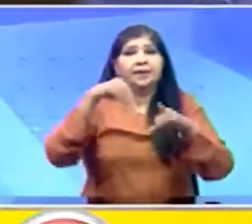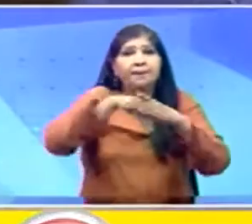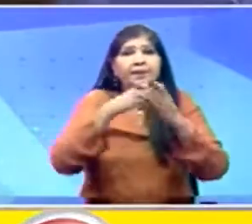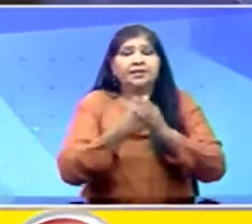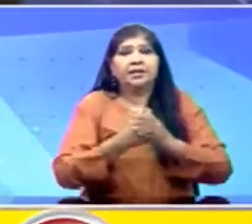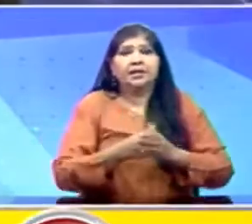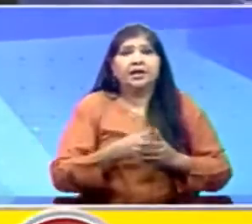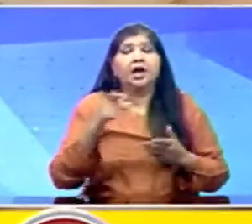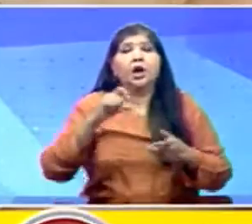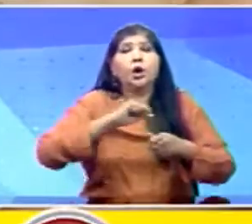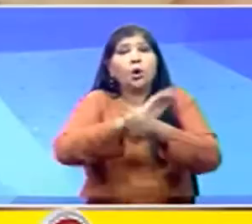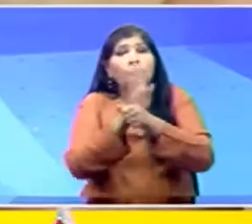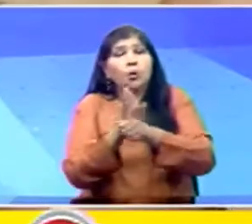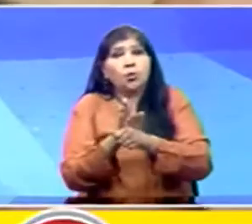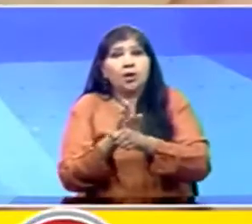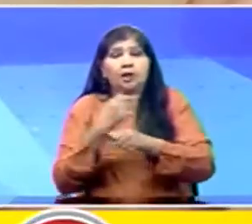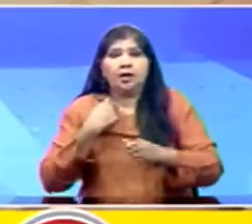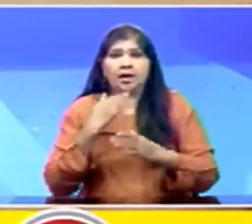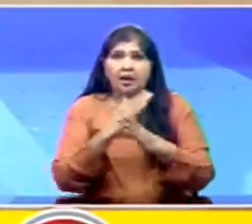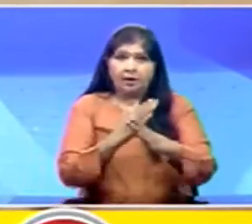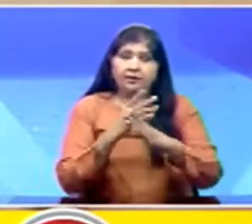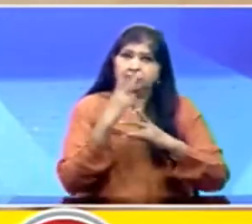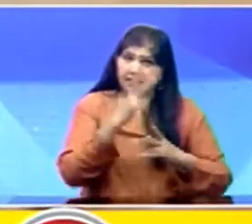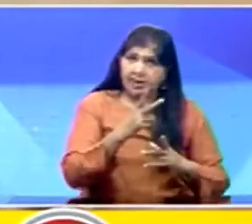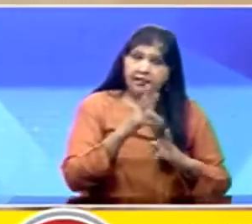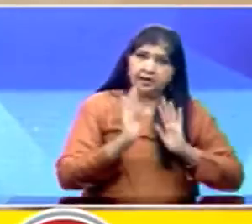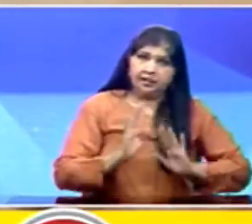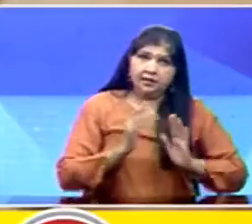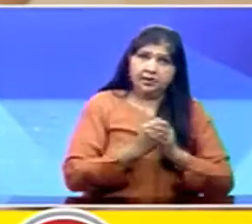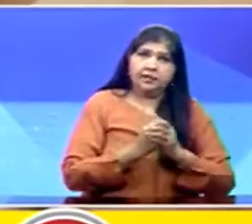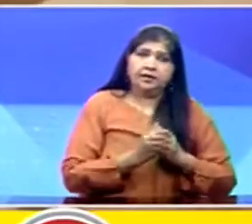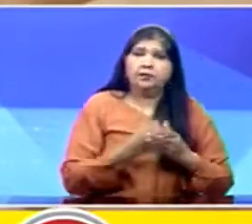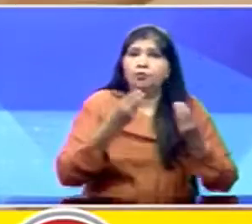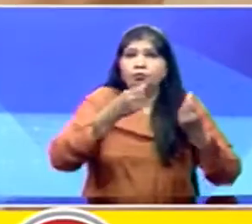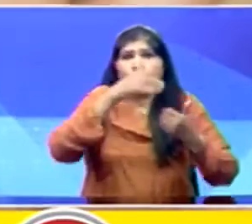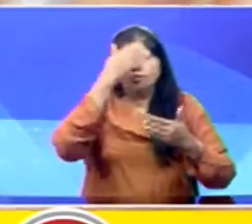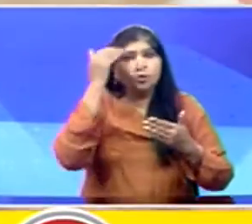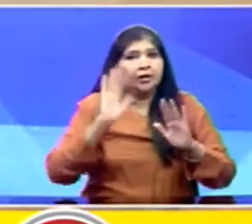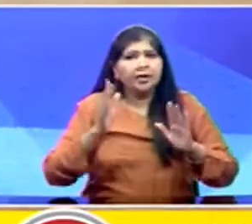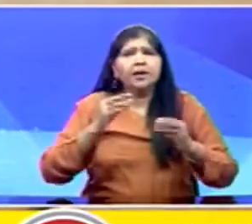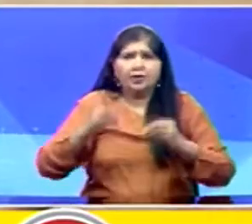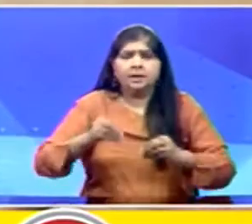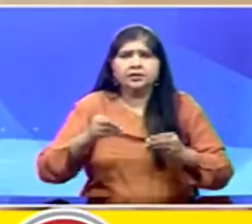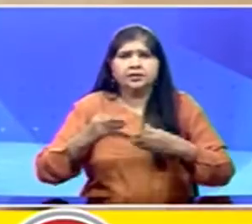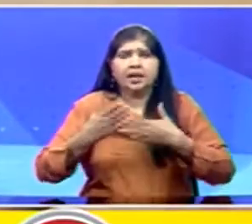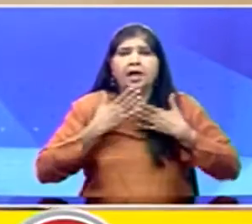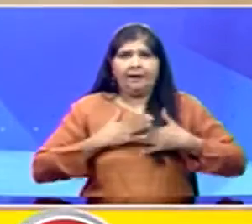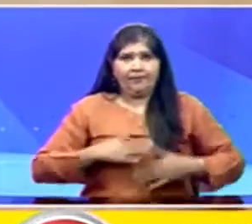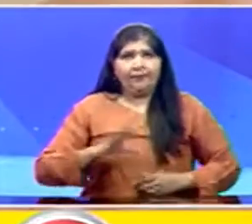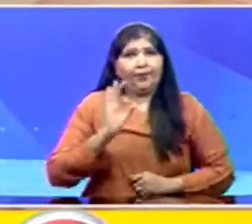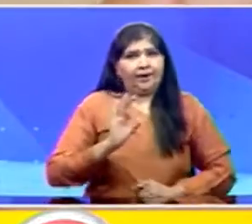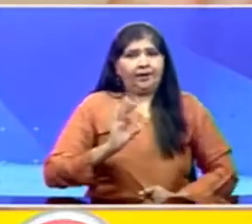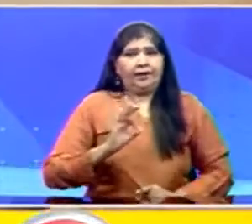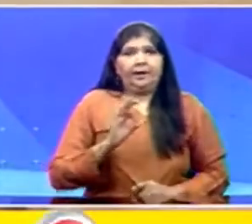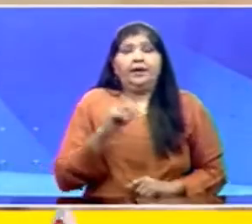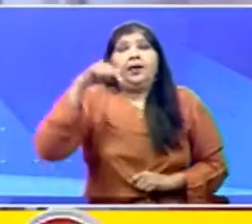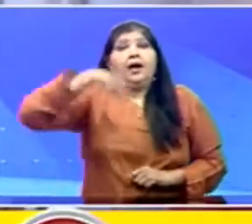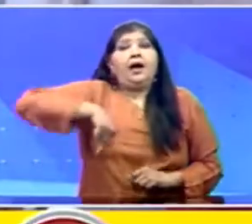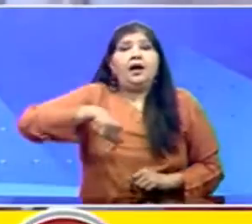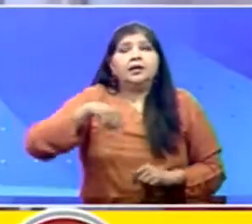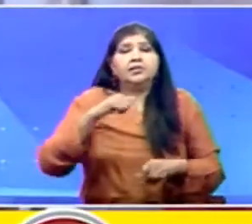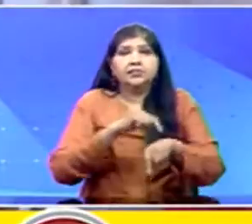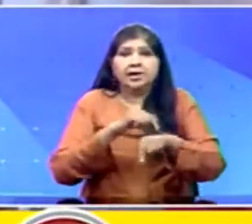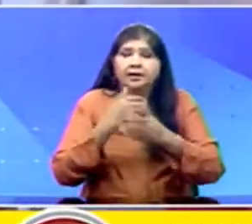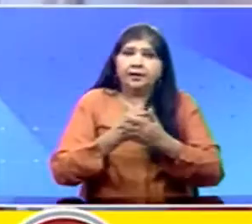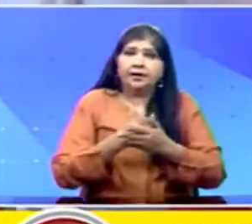हमें कोरोना के खलाब साथानी को भी धान रखना है। हाला कि संतोष की बात है कि आज देश के